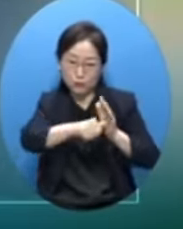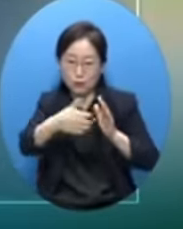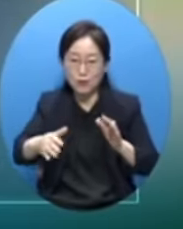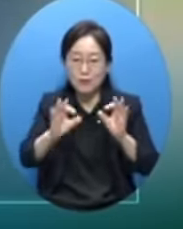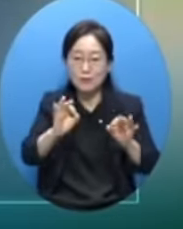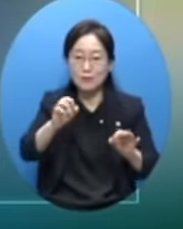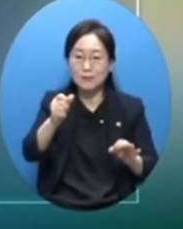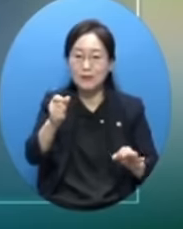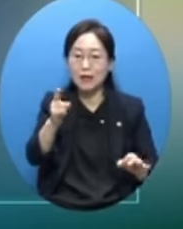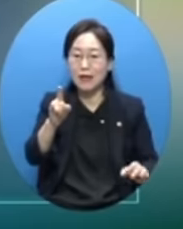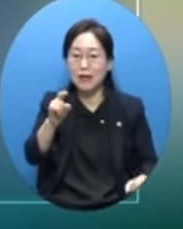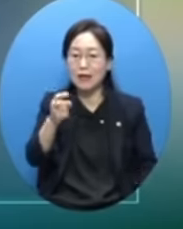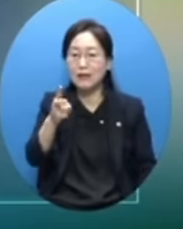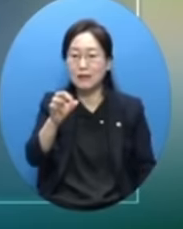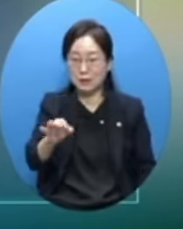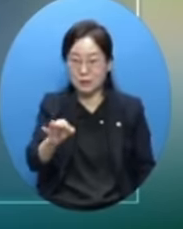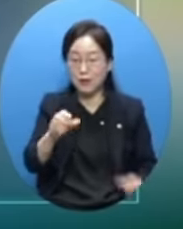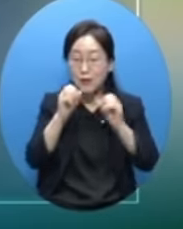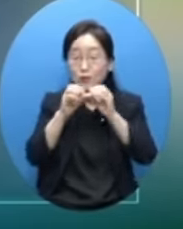김혜영 선교사님,